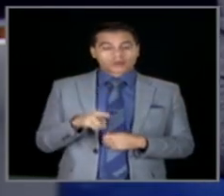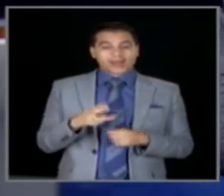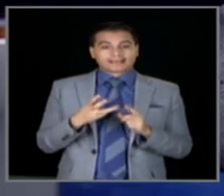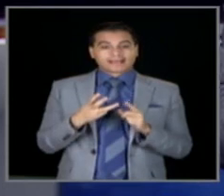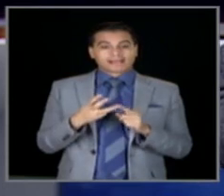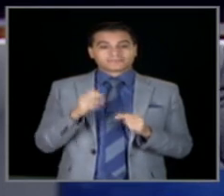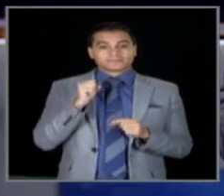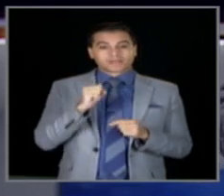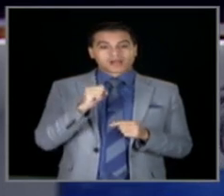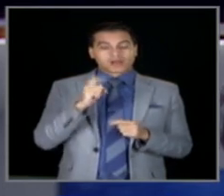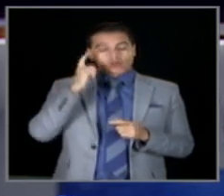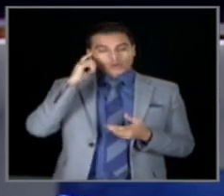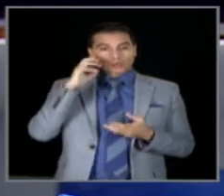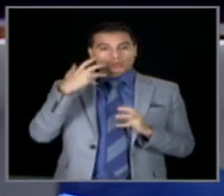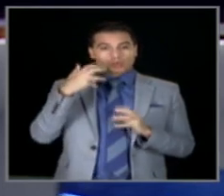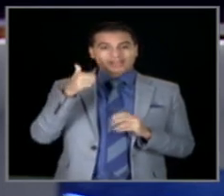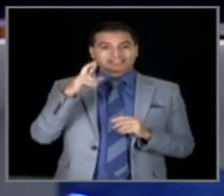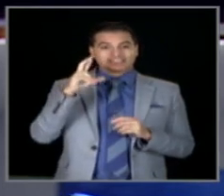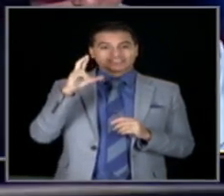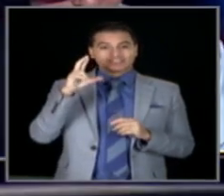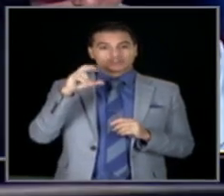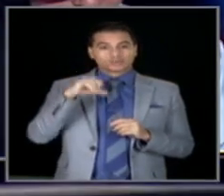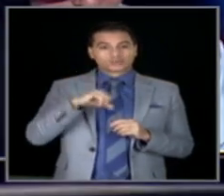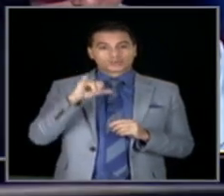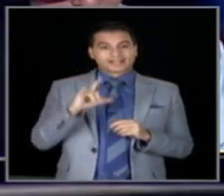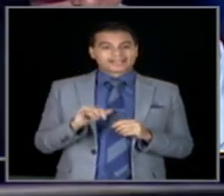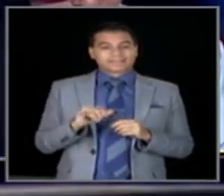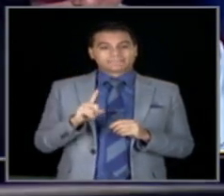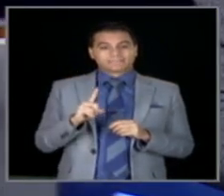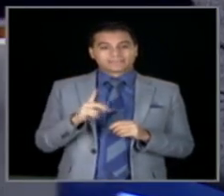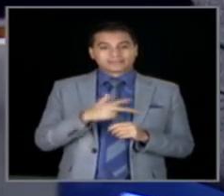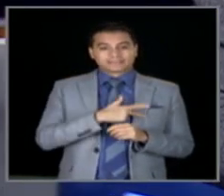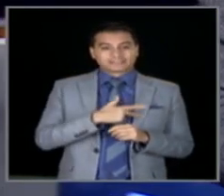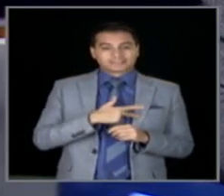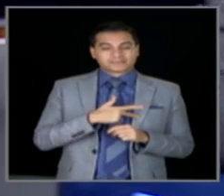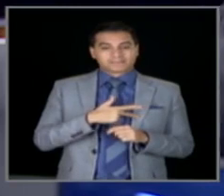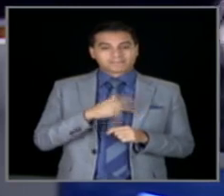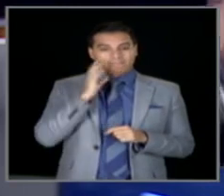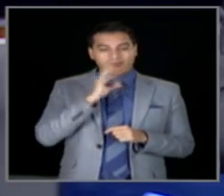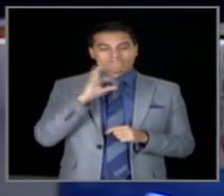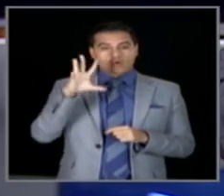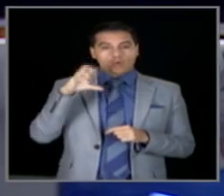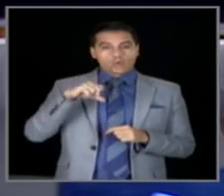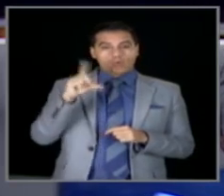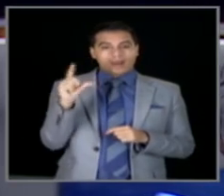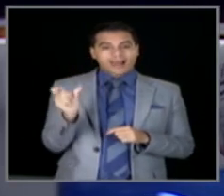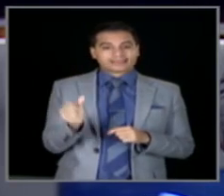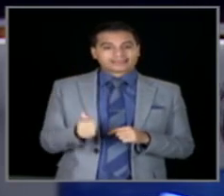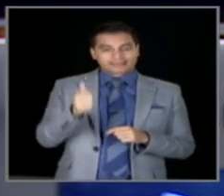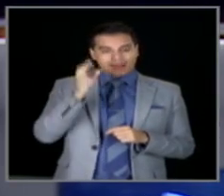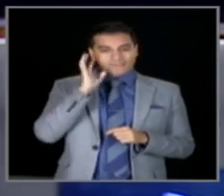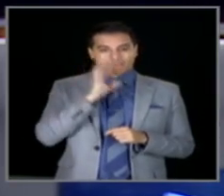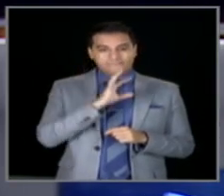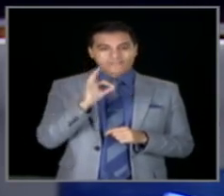الثالث، جنون التوليب. هولندا. طبعا، يعني التوليب هي هولندا اللي مشهورة بالورد،